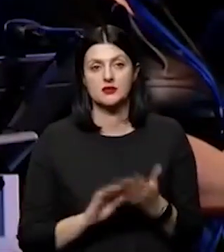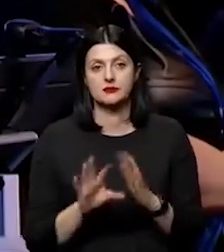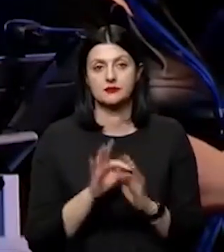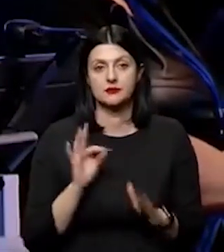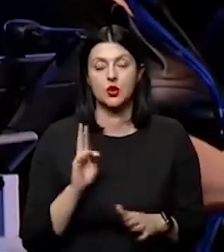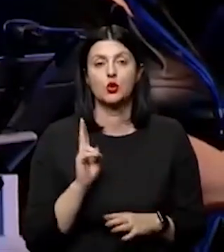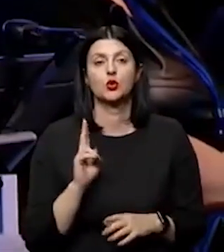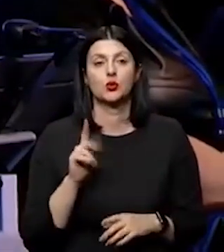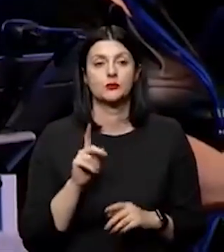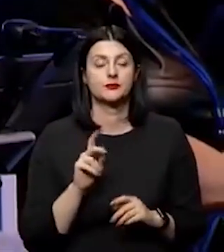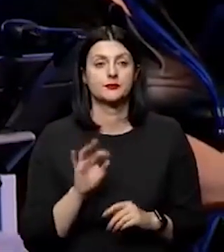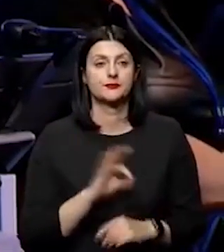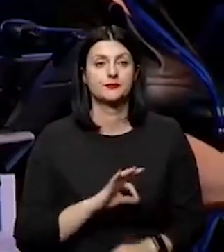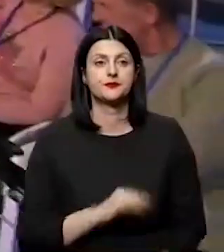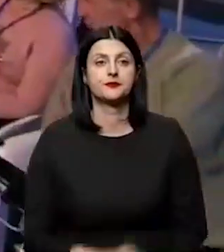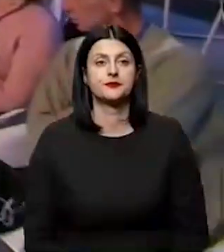сидит.